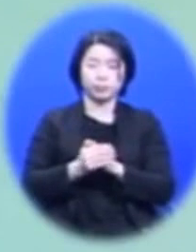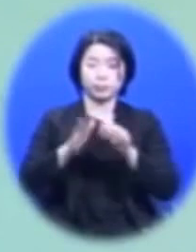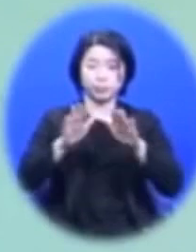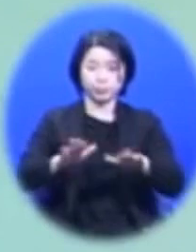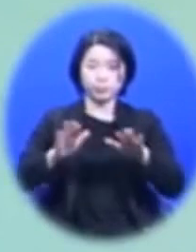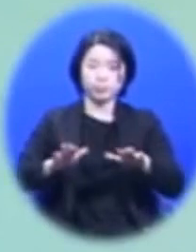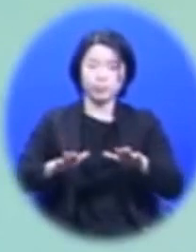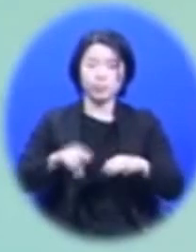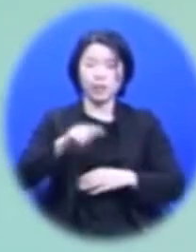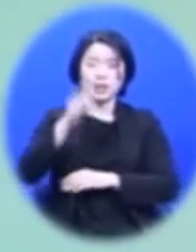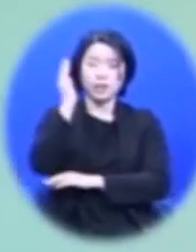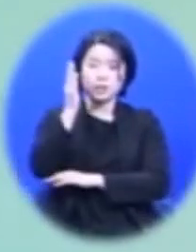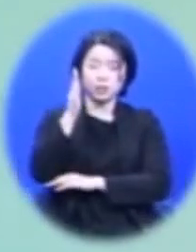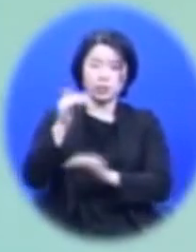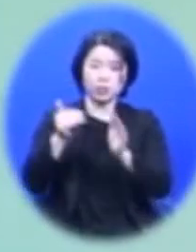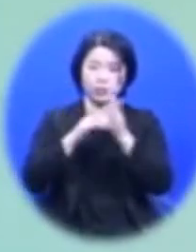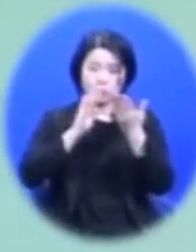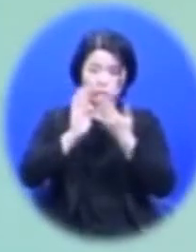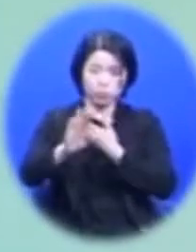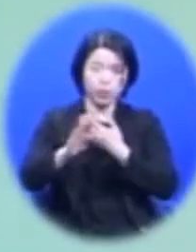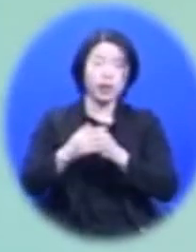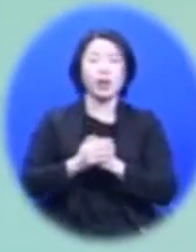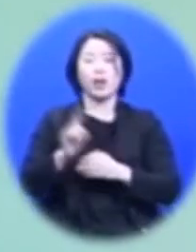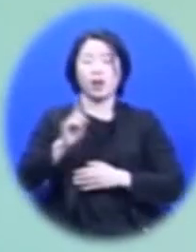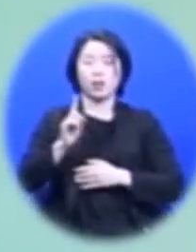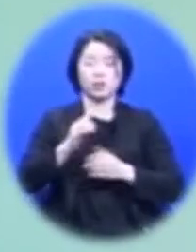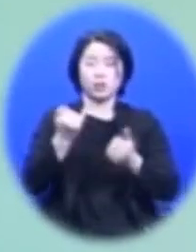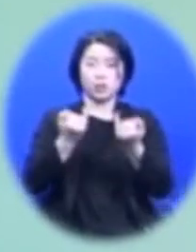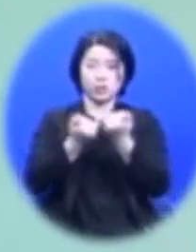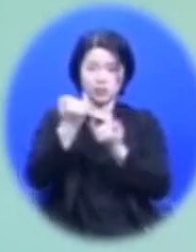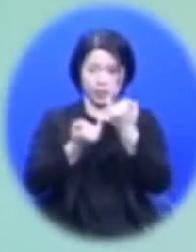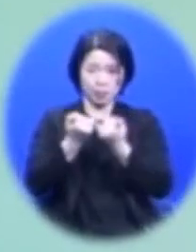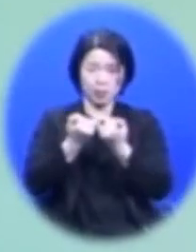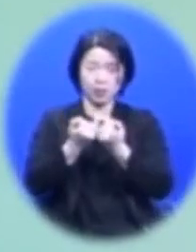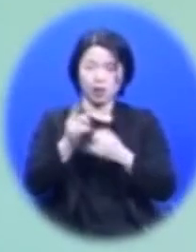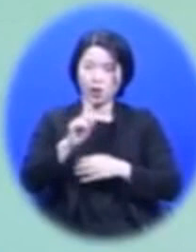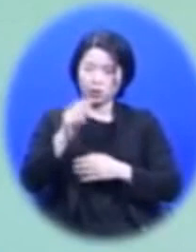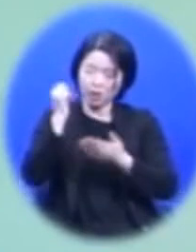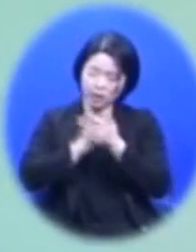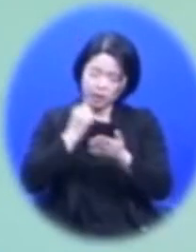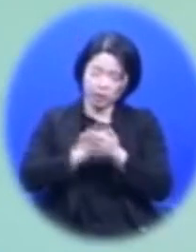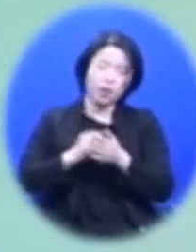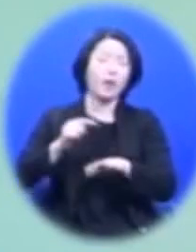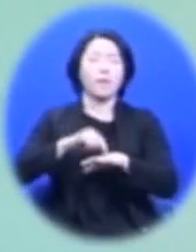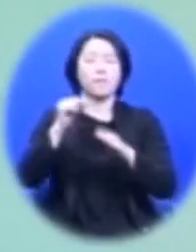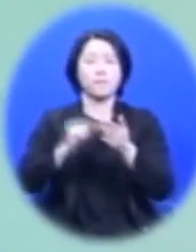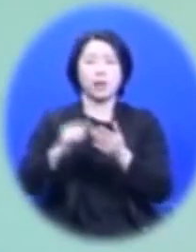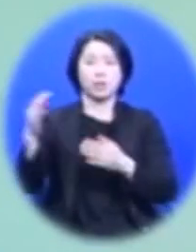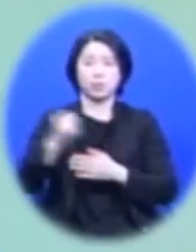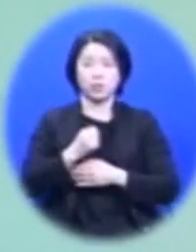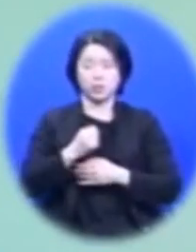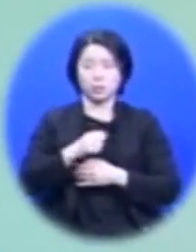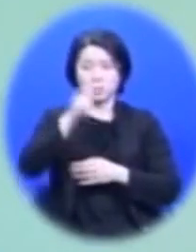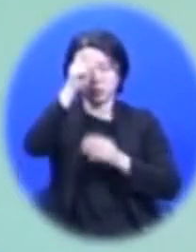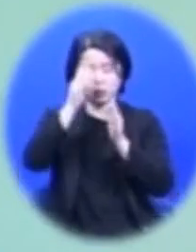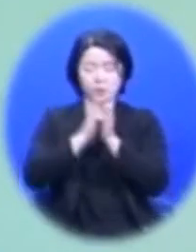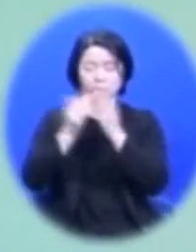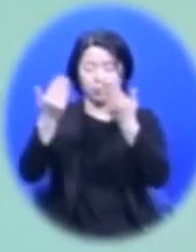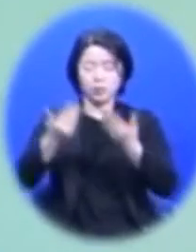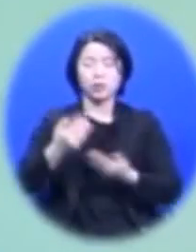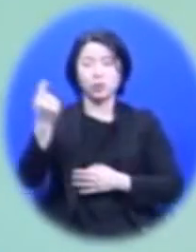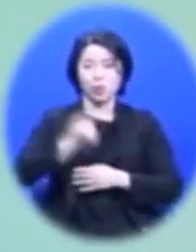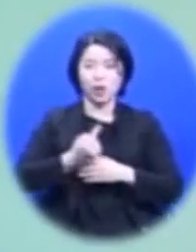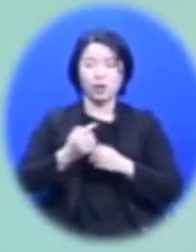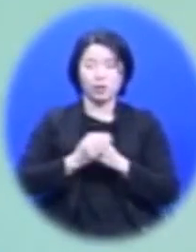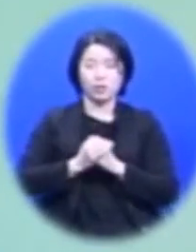오늘 이 설교를 하고 난 다음에 어떤 자매가 정말 안타까운 마음으로 기도를 받으러 나오셨어요.